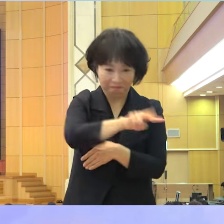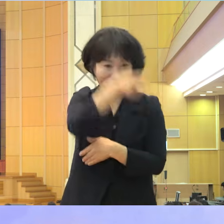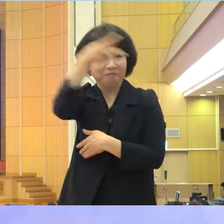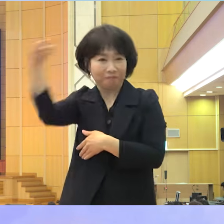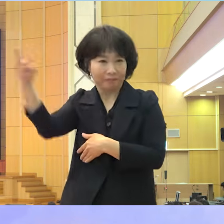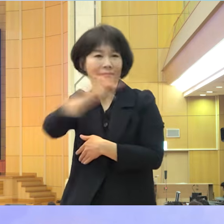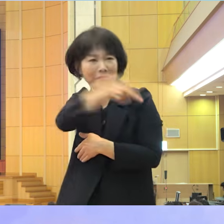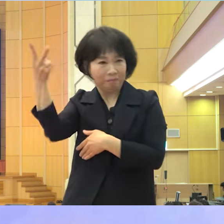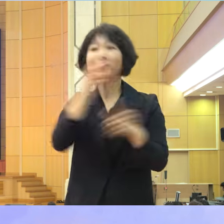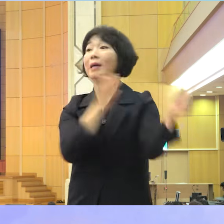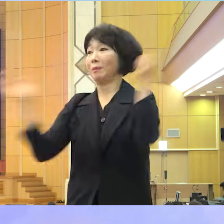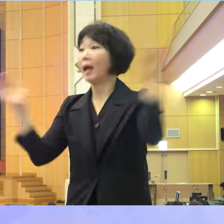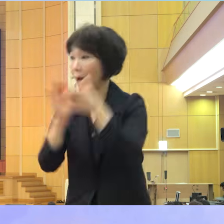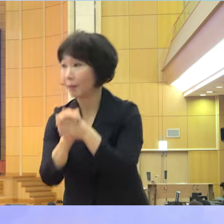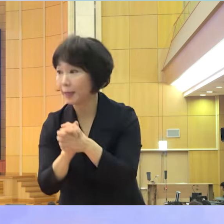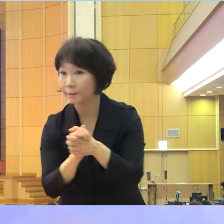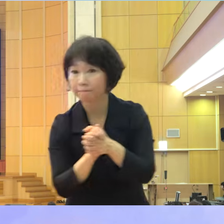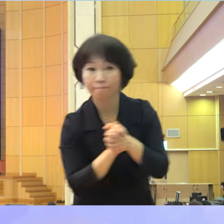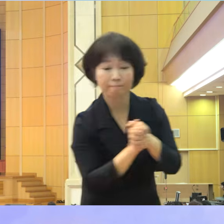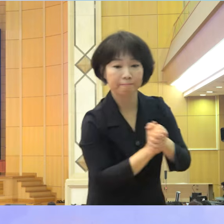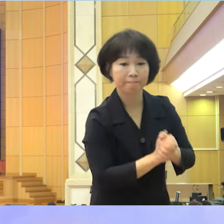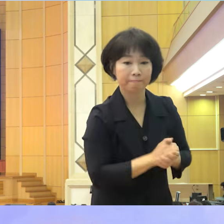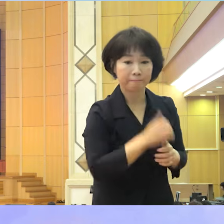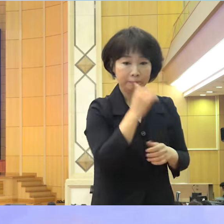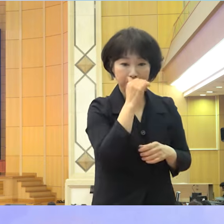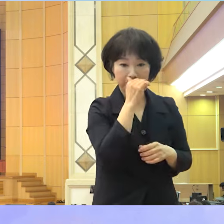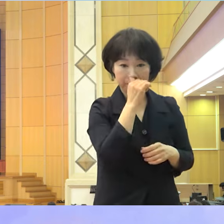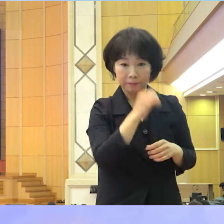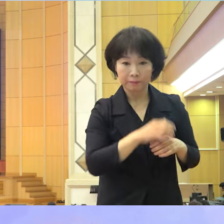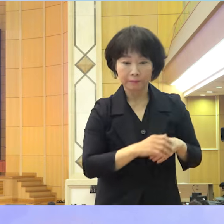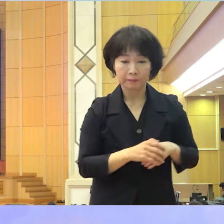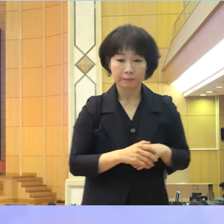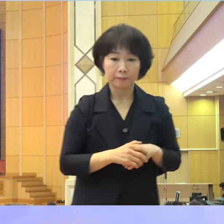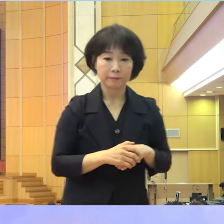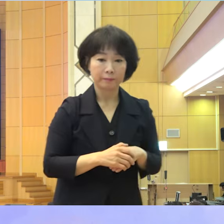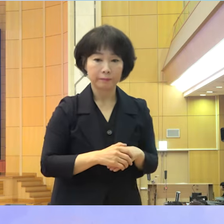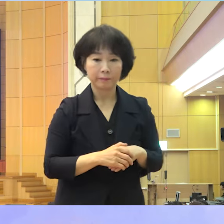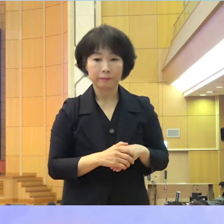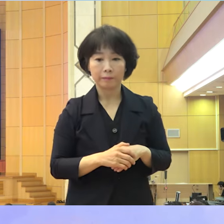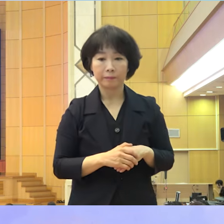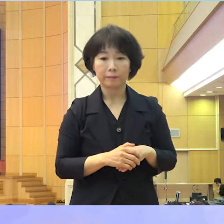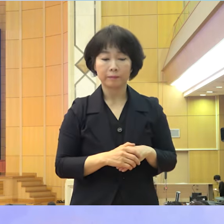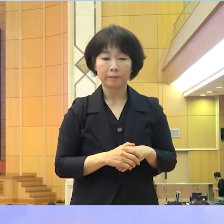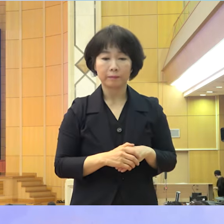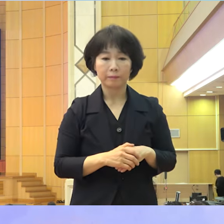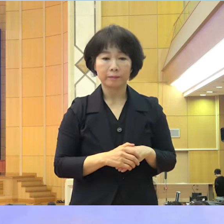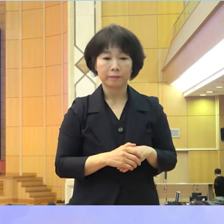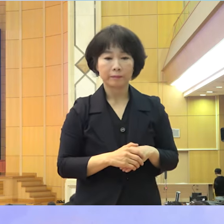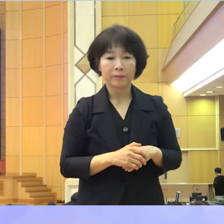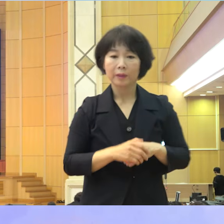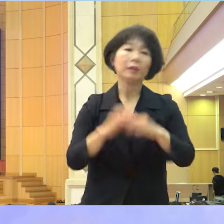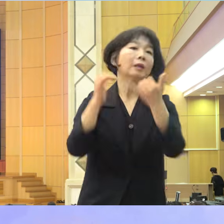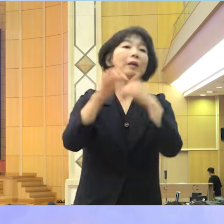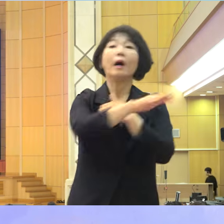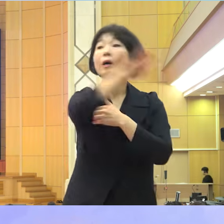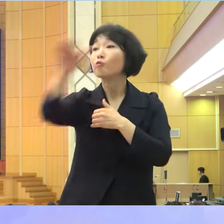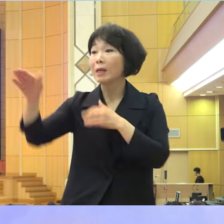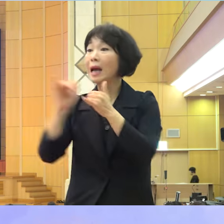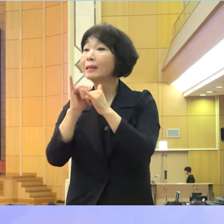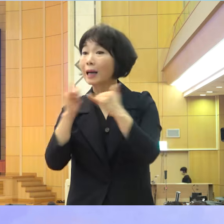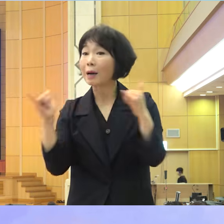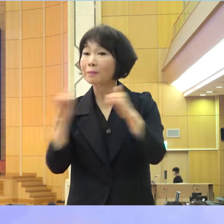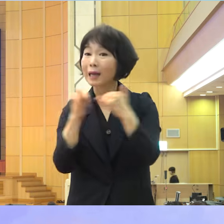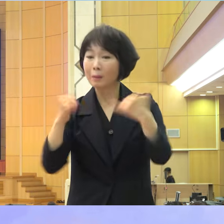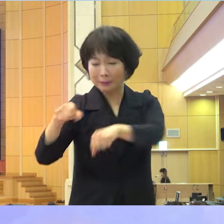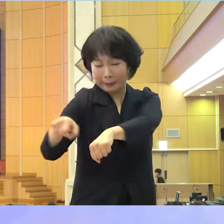그게 바로 예수 믿는 것입니다. 본문 말씀 요한복음 7장 49절 다시 읽어보면, 그래서 사람에게는 특별히